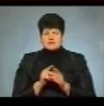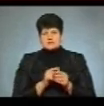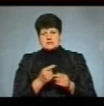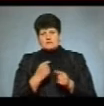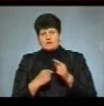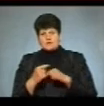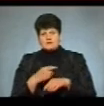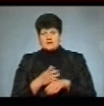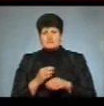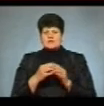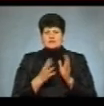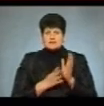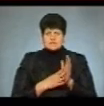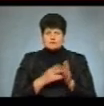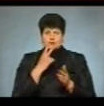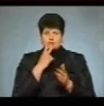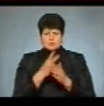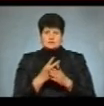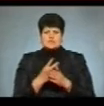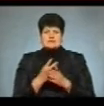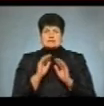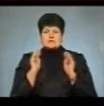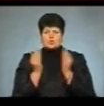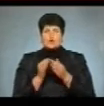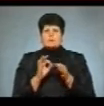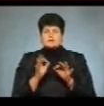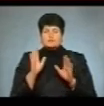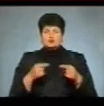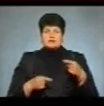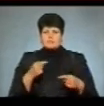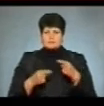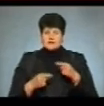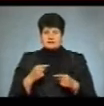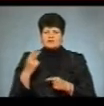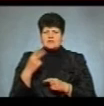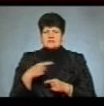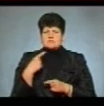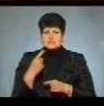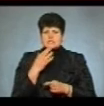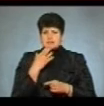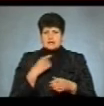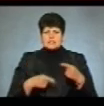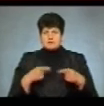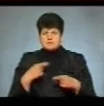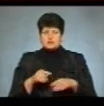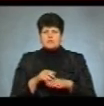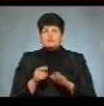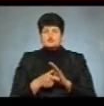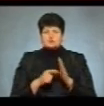о 19:00 трансляція зі стадіону «Олімпійський». Будуть дебати. О 21:00 національні дебати в студії